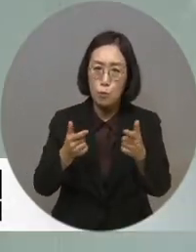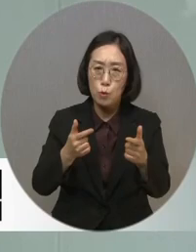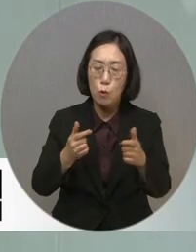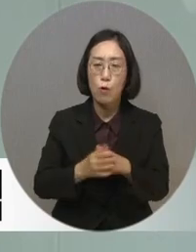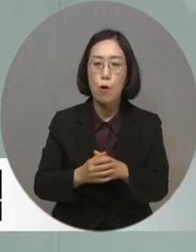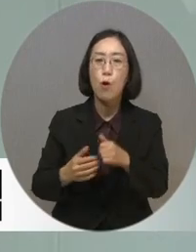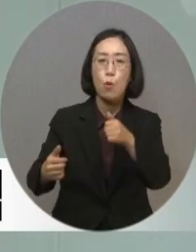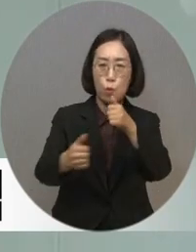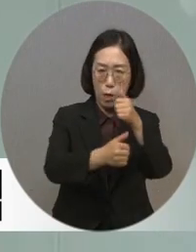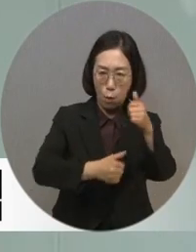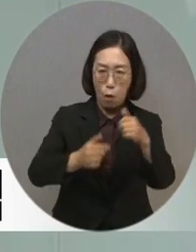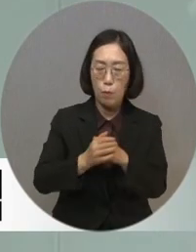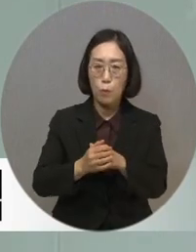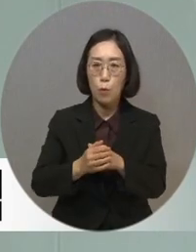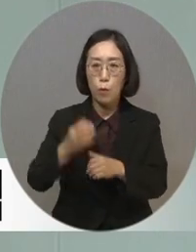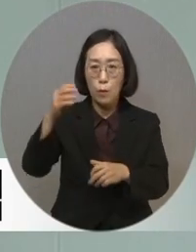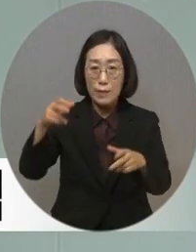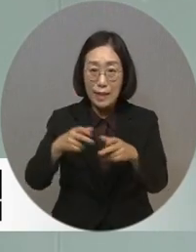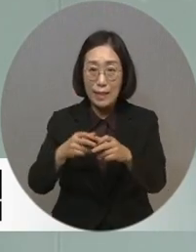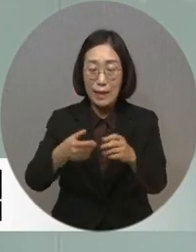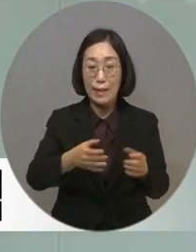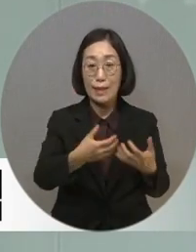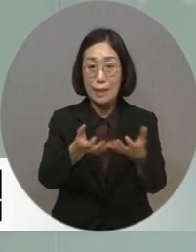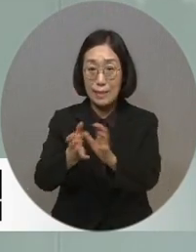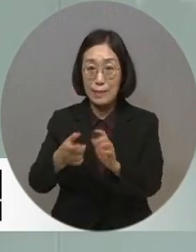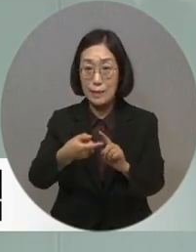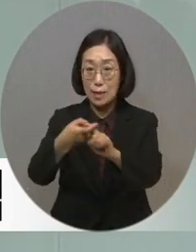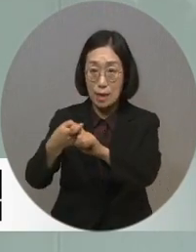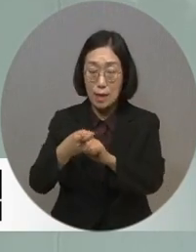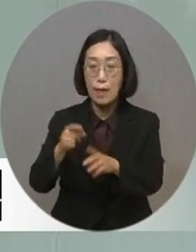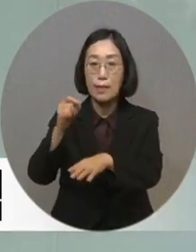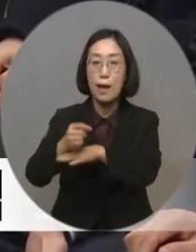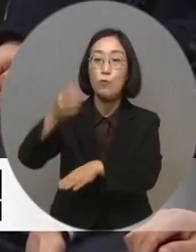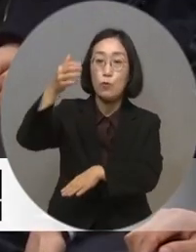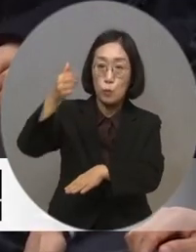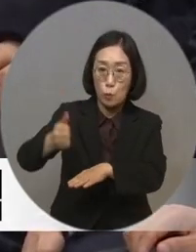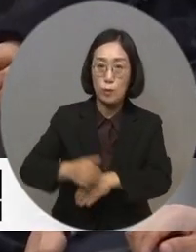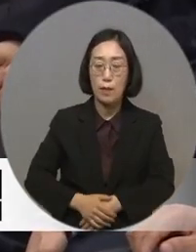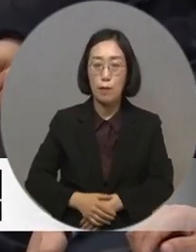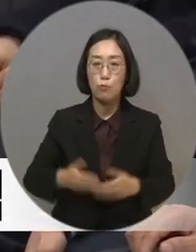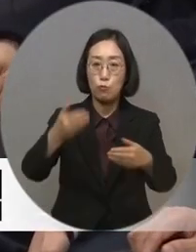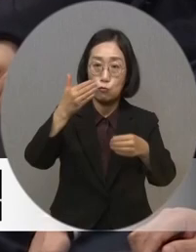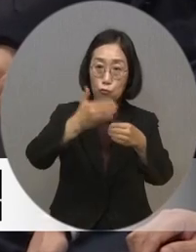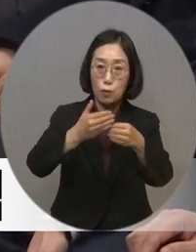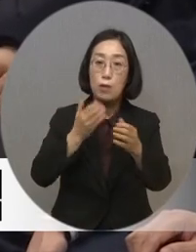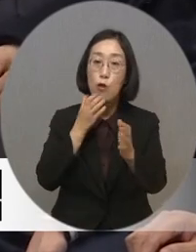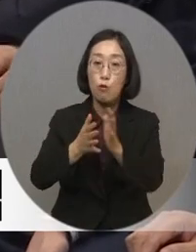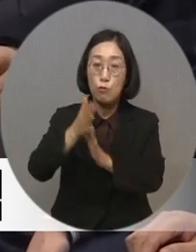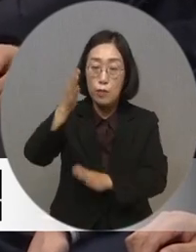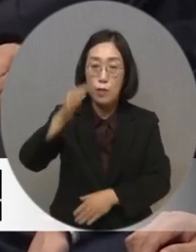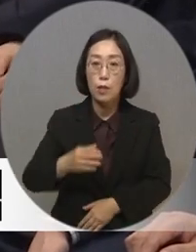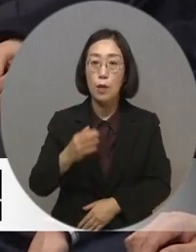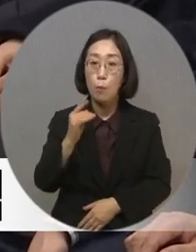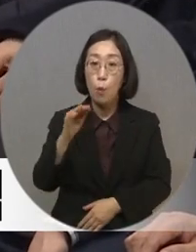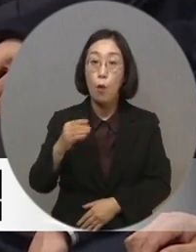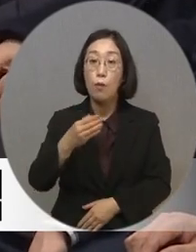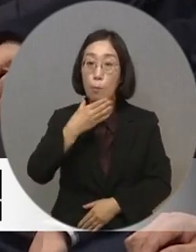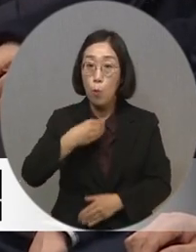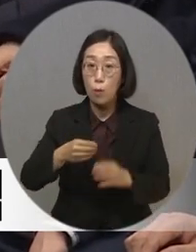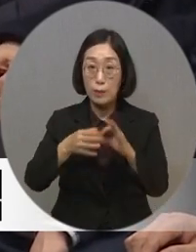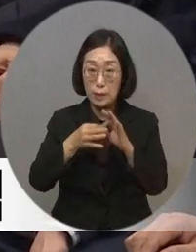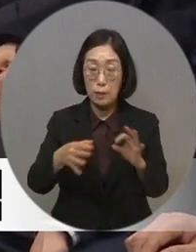장애인정책조정실무위원회 위원, 한국장애인단체 총연합회 사무총장, 제9대 서울시의회 보건복지위원회